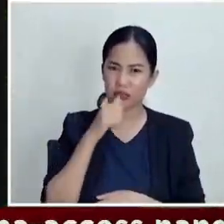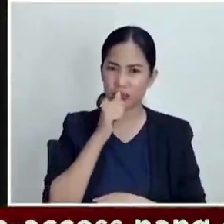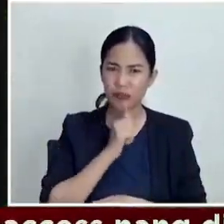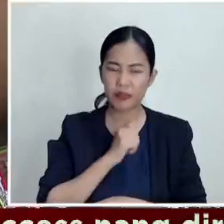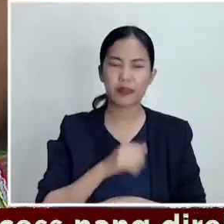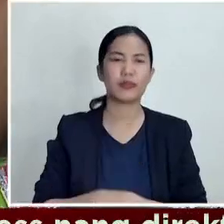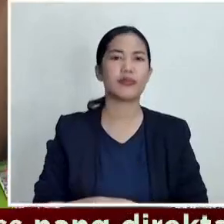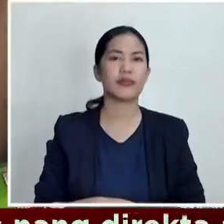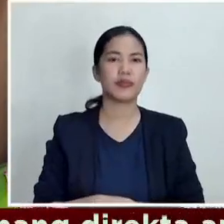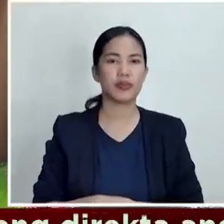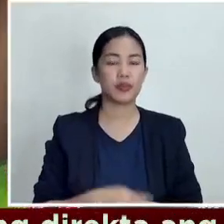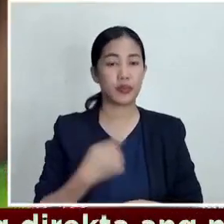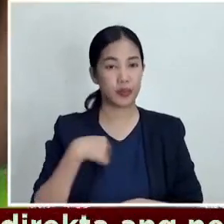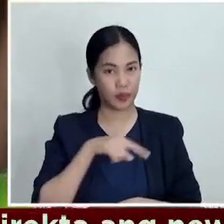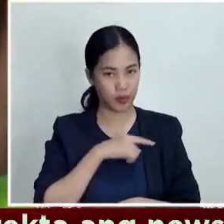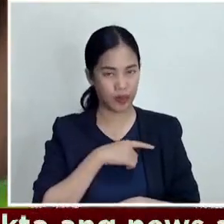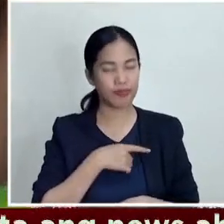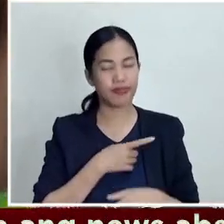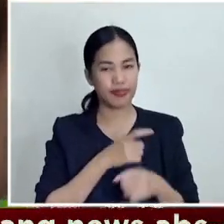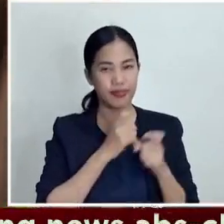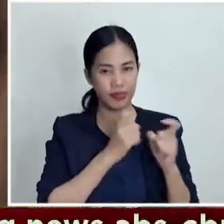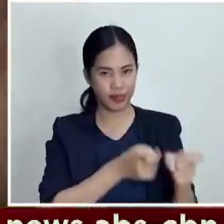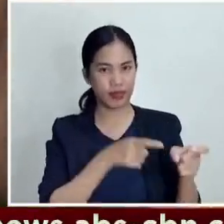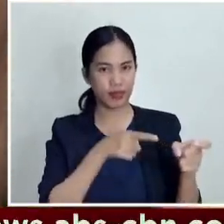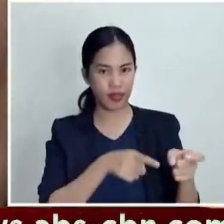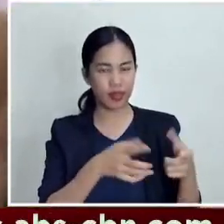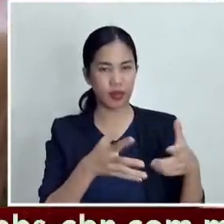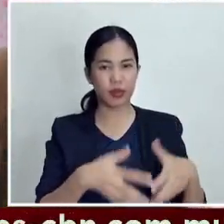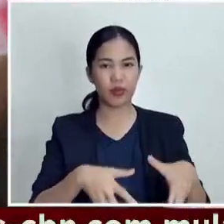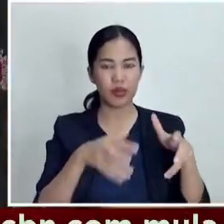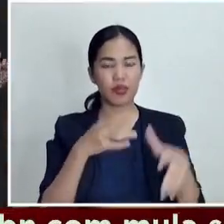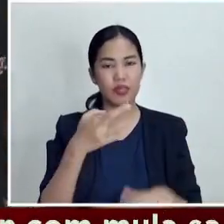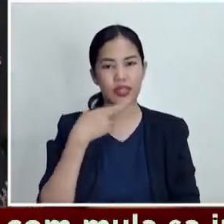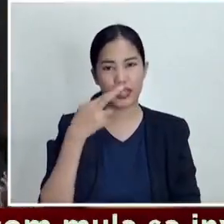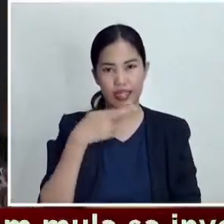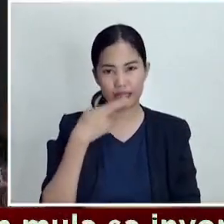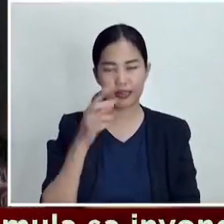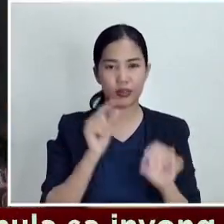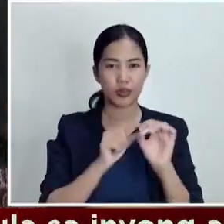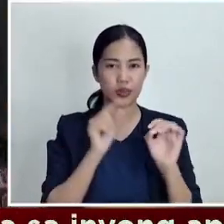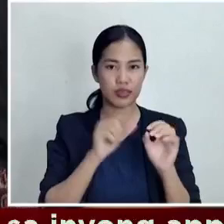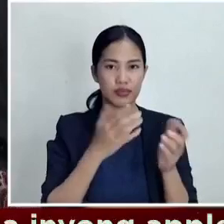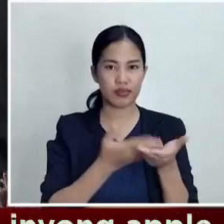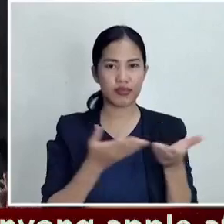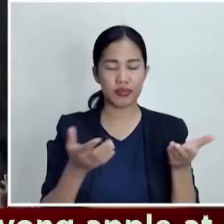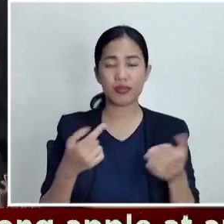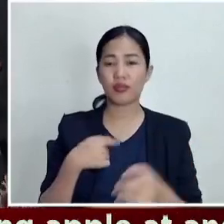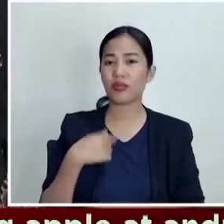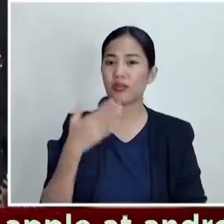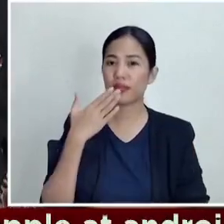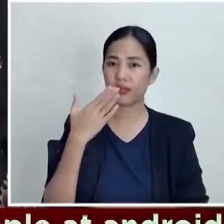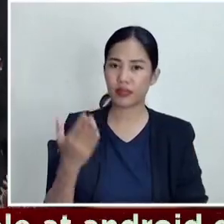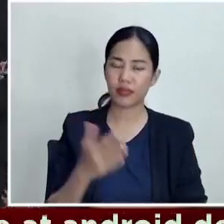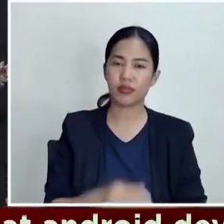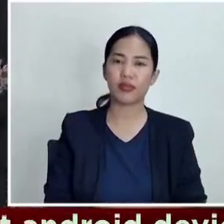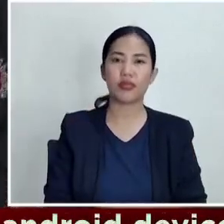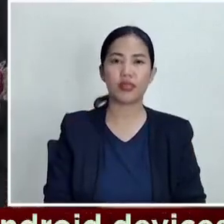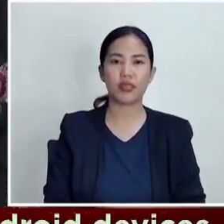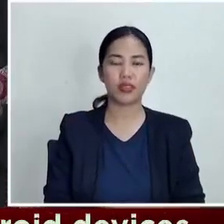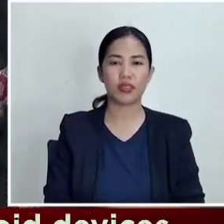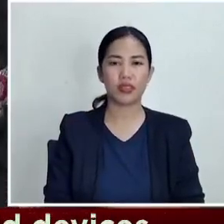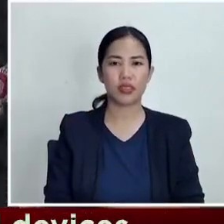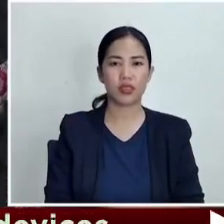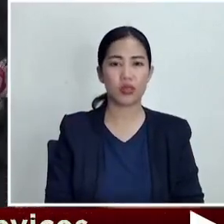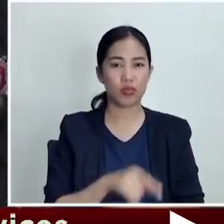ang inyong lingkod ng mga sako ng bigas at groceries. Nagpapasalamat ako na natupad na rin yung gusto